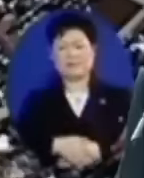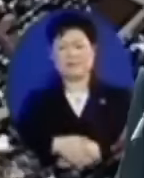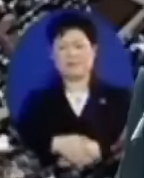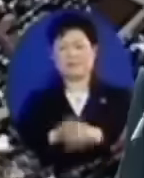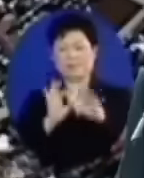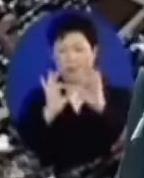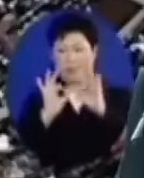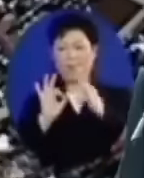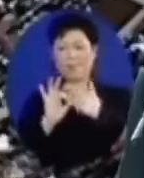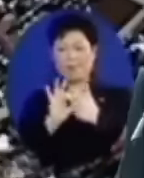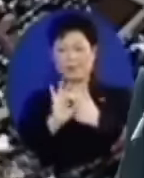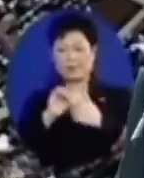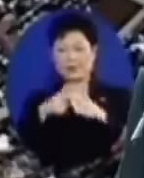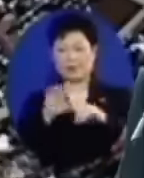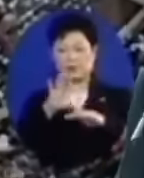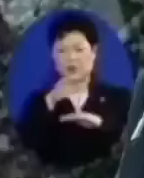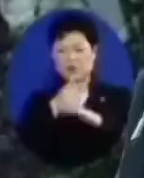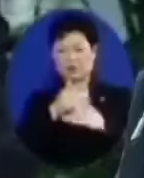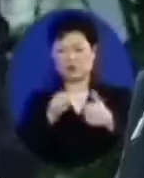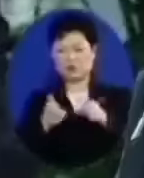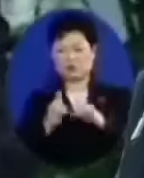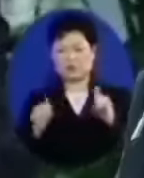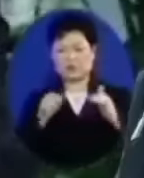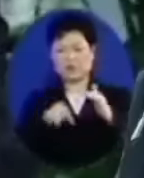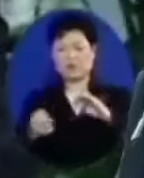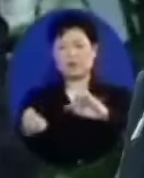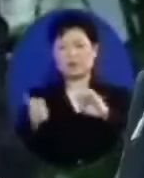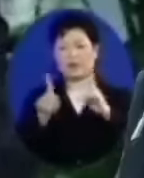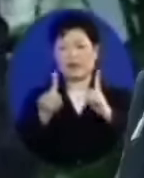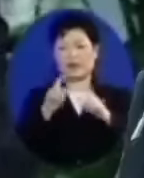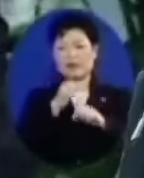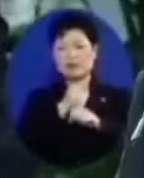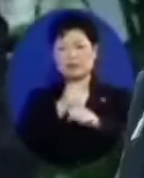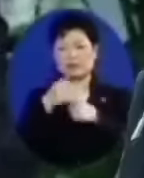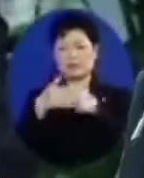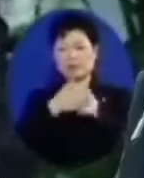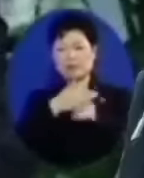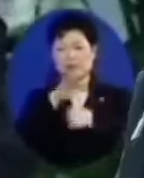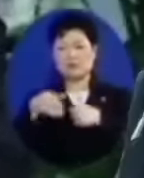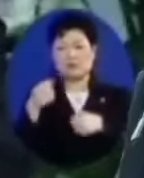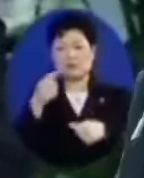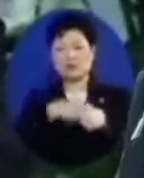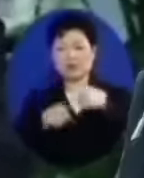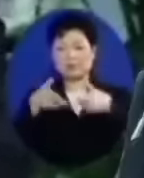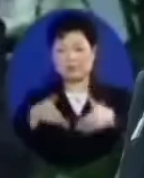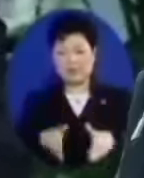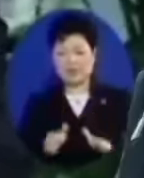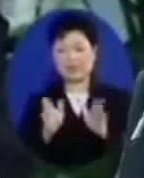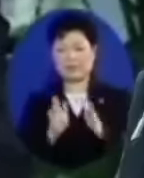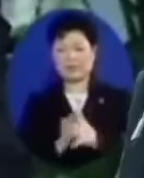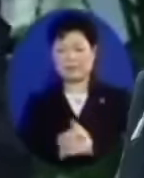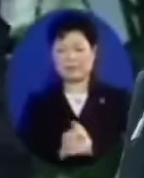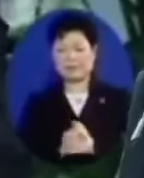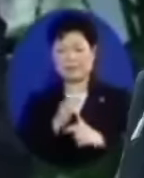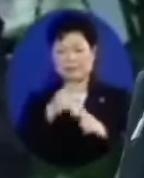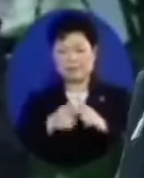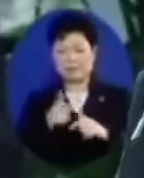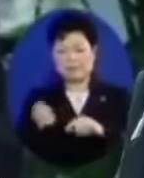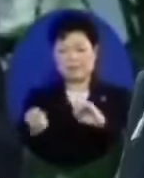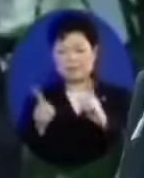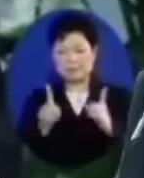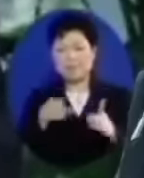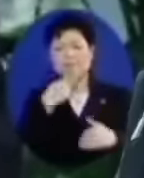보면 예수 그리스도를 죽은 자 가운데서 부활하게 하심으로 말미암아 우리를 거듭나게 하시다고 말하는 것입니다. 예수님